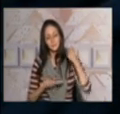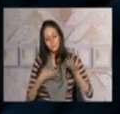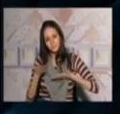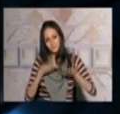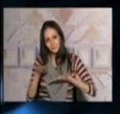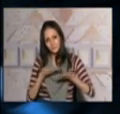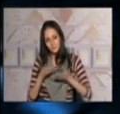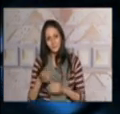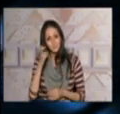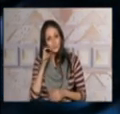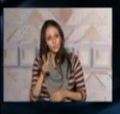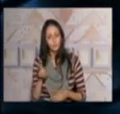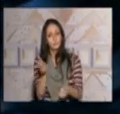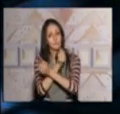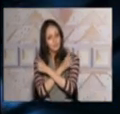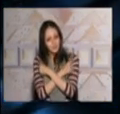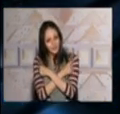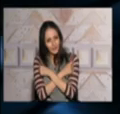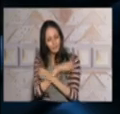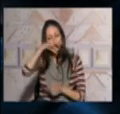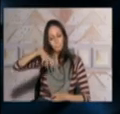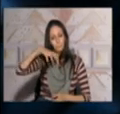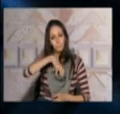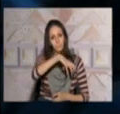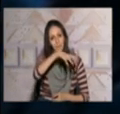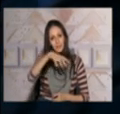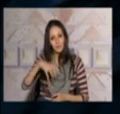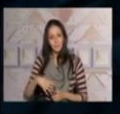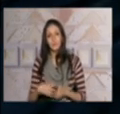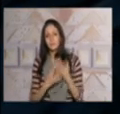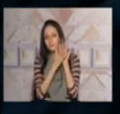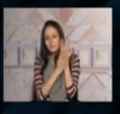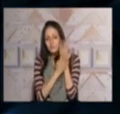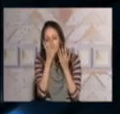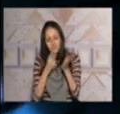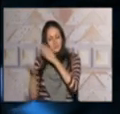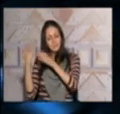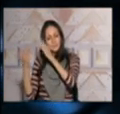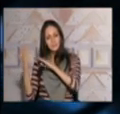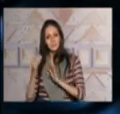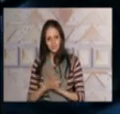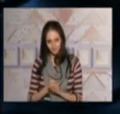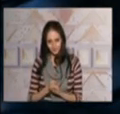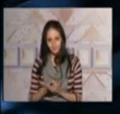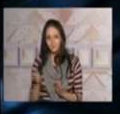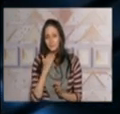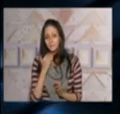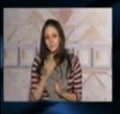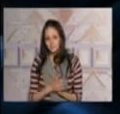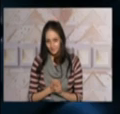يشوف المعابد يشوف الاماكن الثقافيه والسياحيه داخل الاقصر واسوان؟ ما تنساش حضرتك اللي حصل من